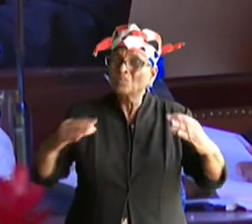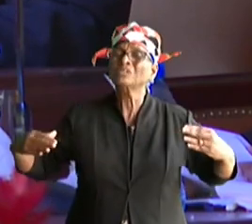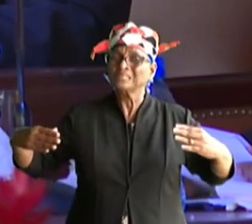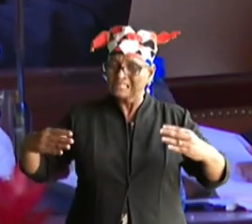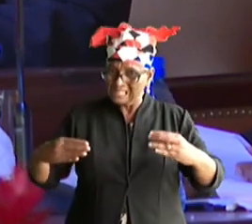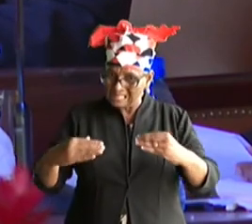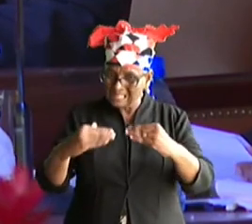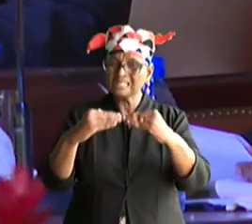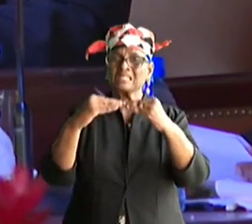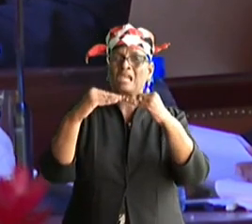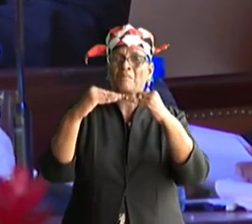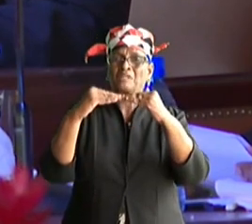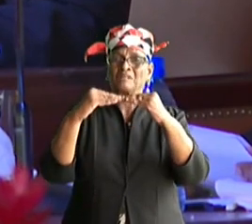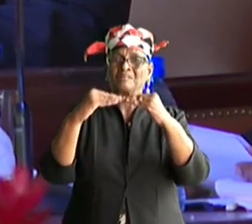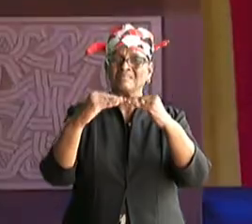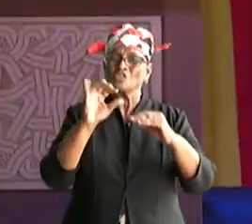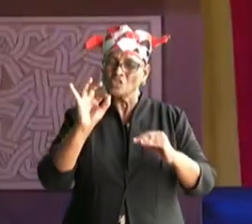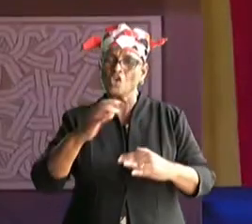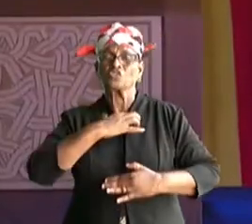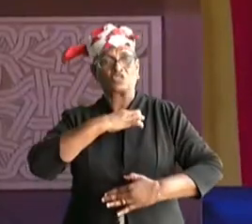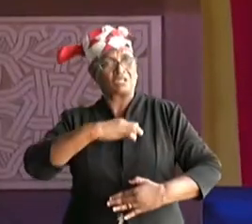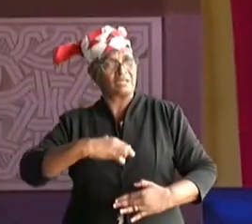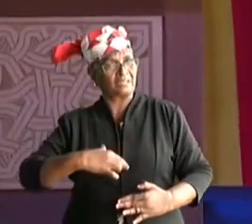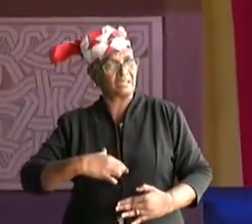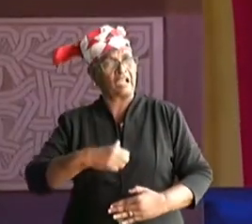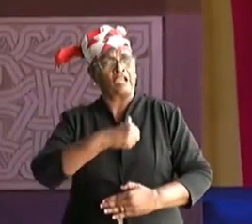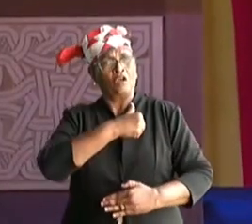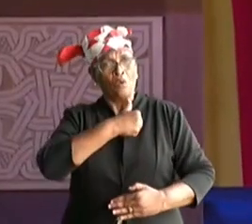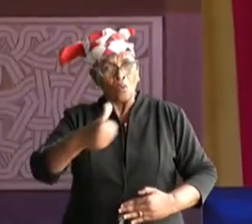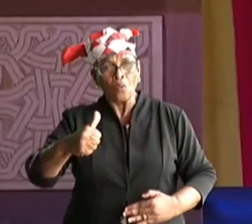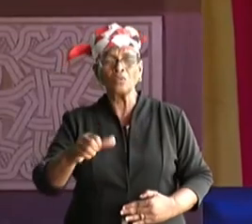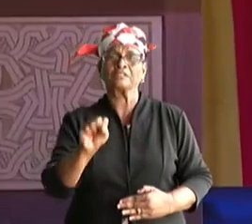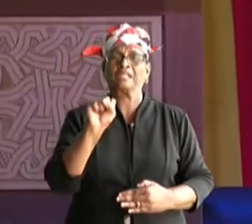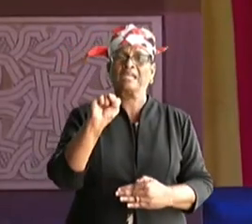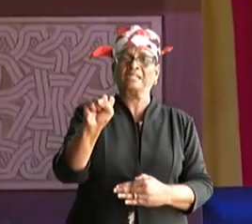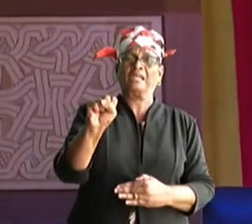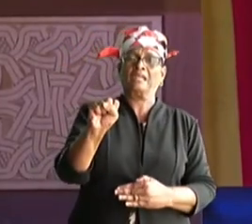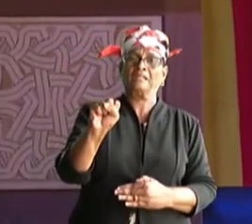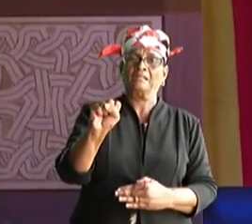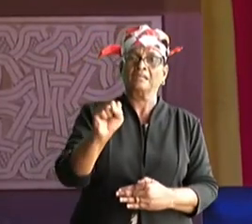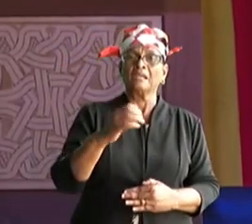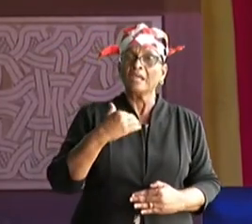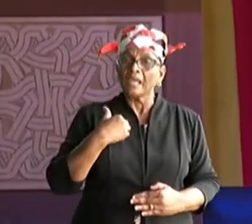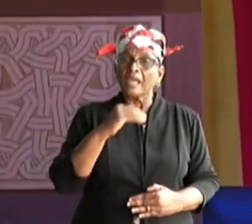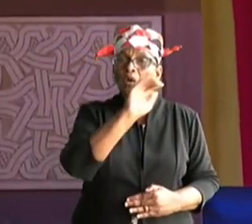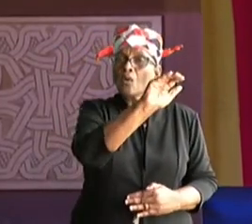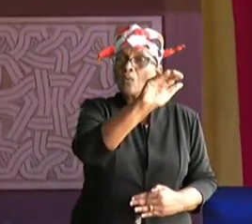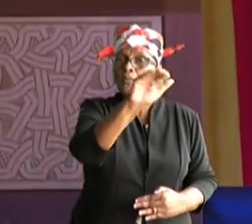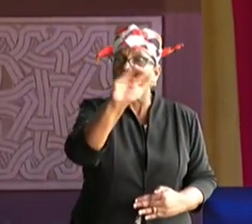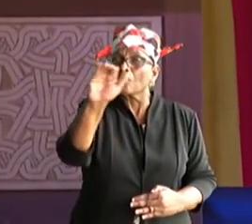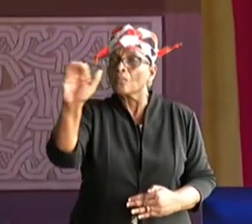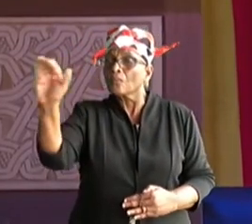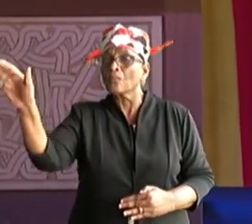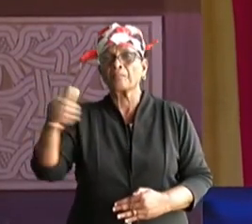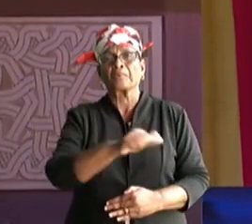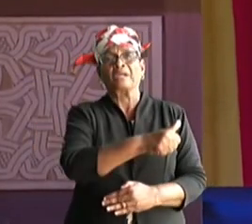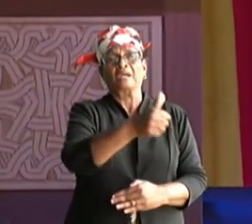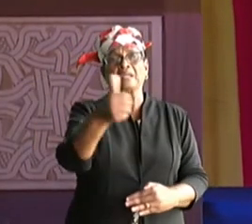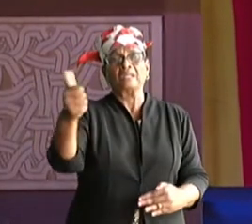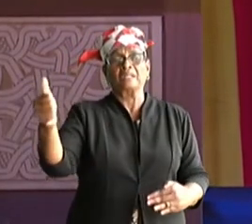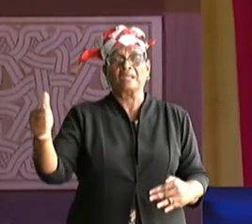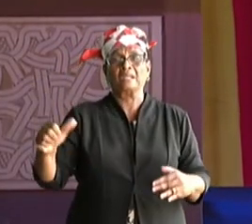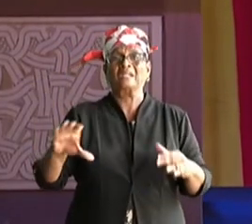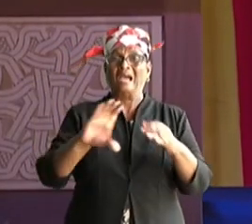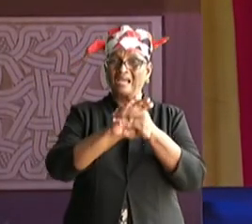gedragsregels en etiketten zijn ons immers niet vreemd. Ik roep aan ieder op zich aan die